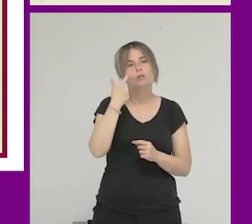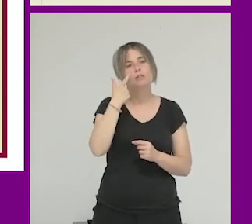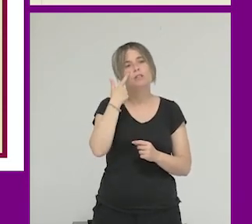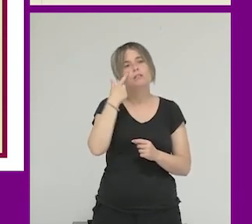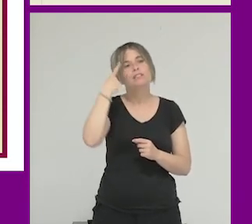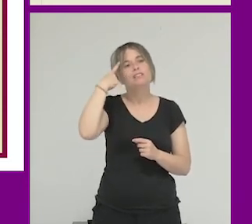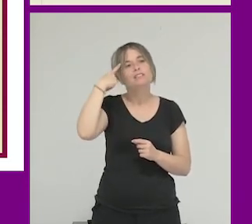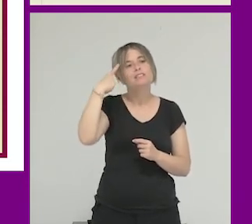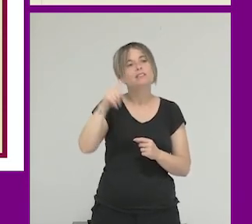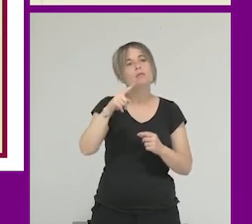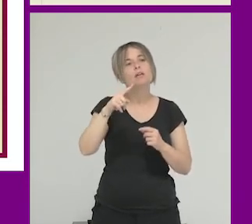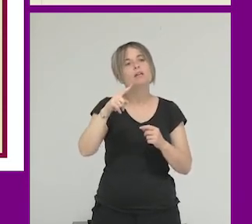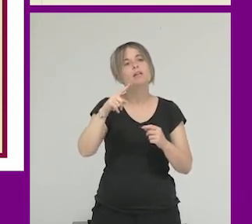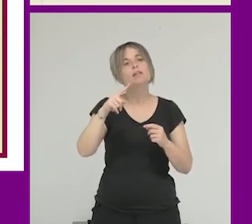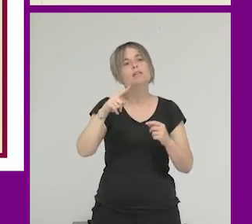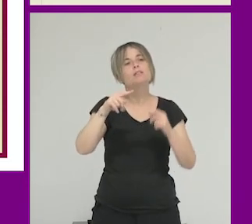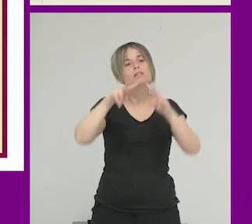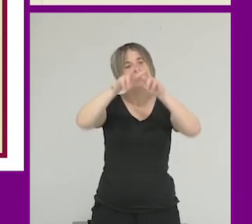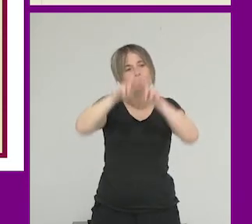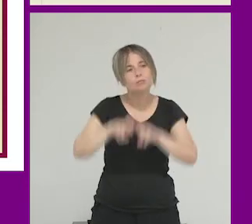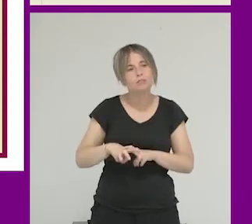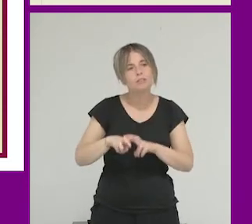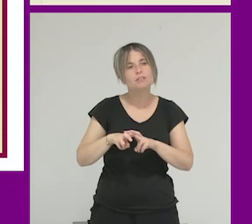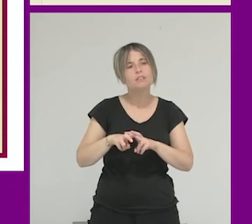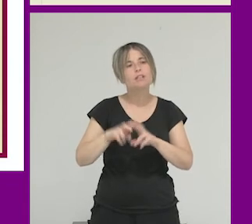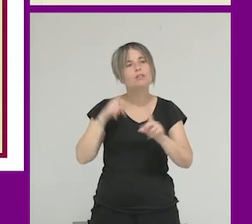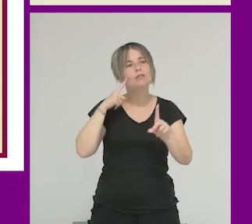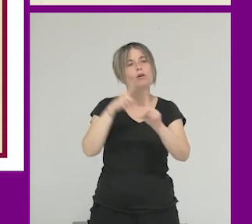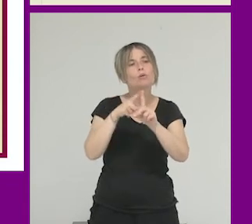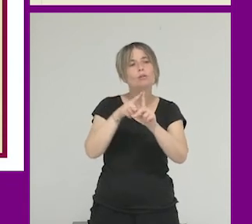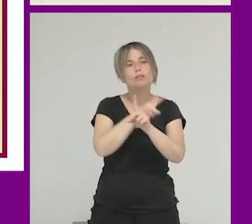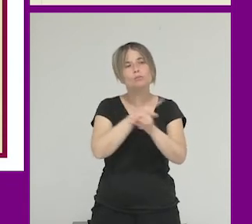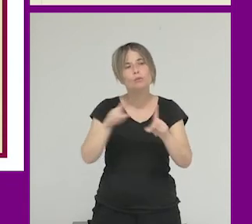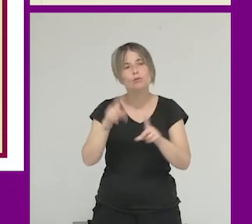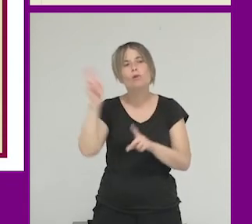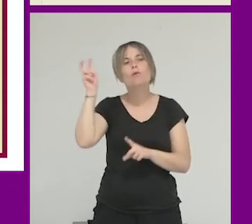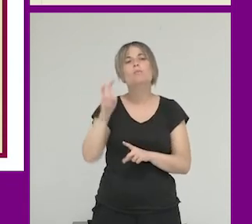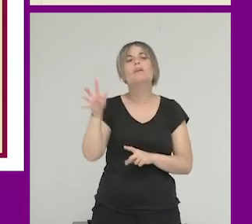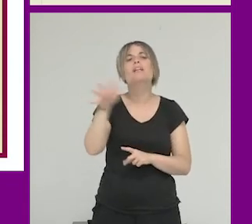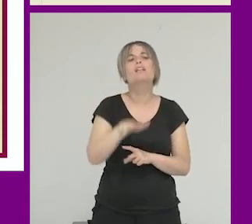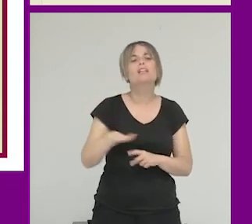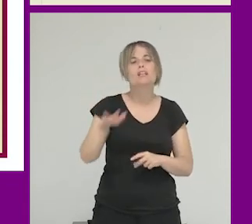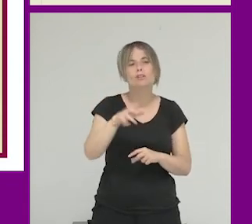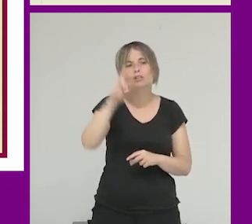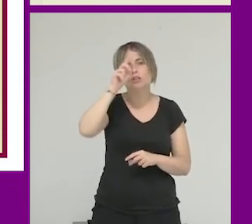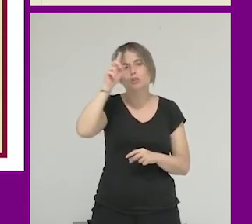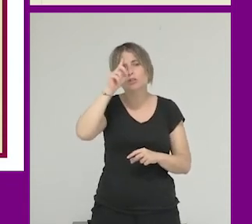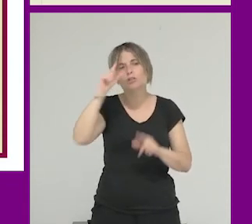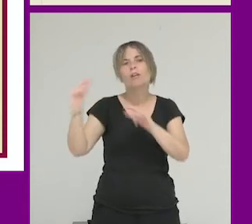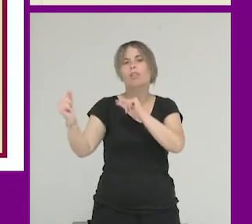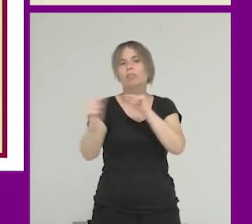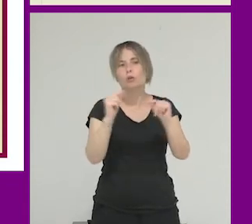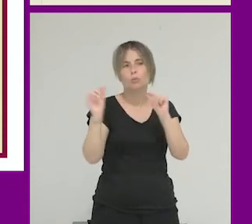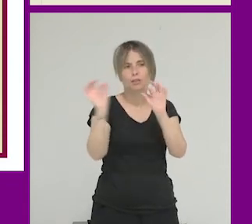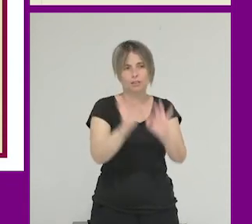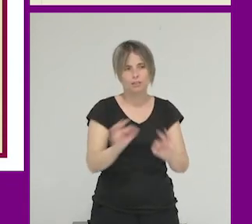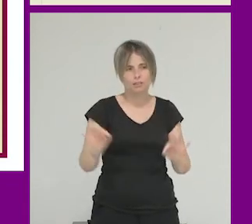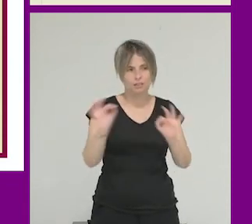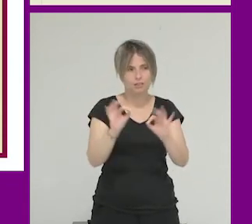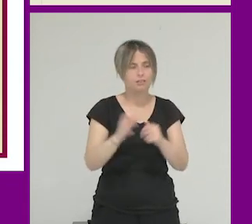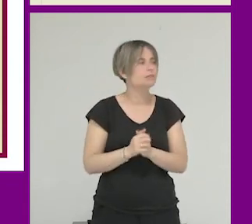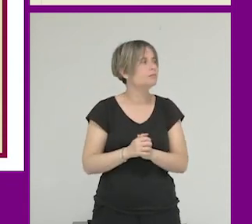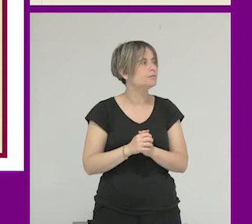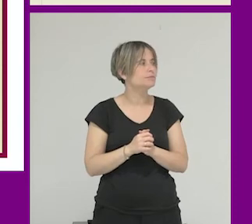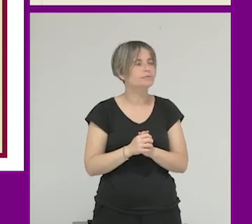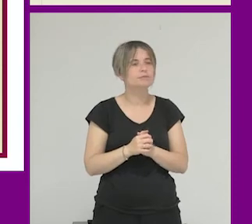dela ikerketaren asmoa jakitea desiraren jatorria zein den, baizik eta honen inguruan eztabaidatzea. Hau da, atal